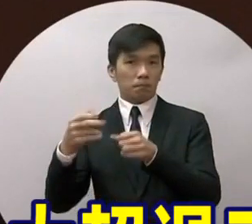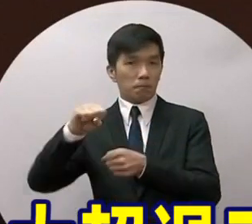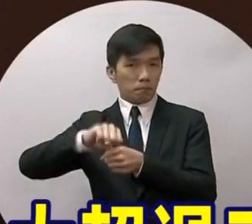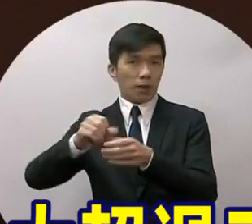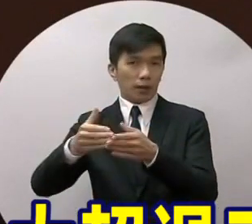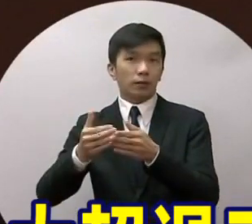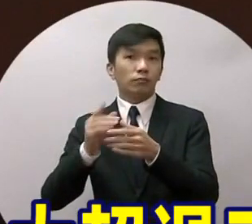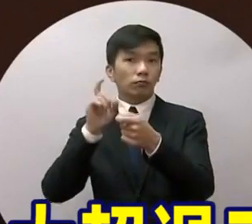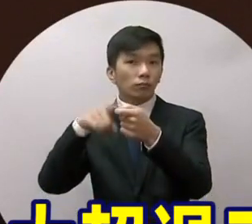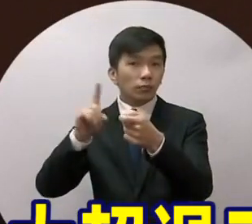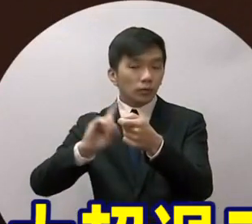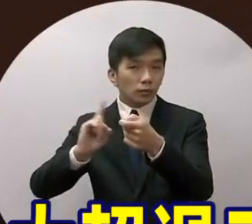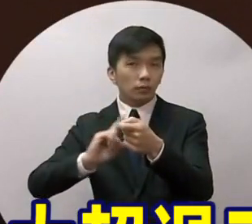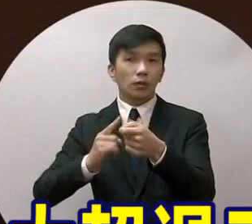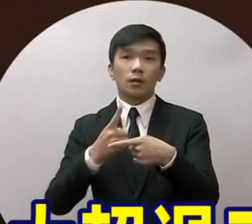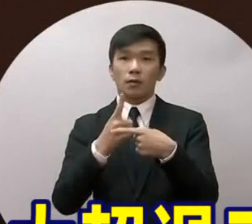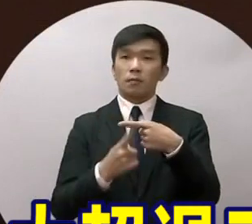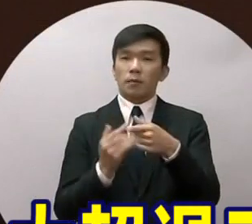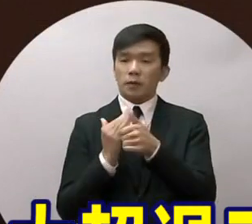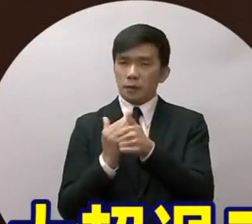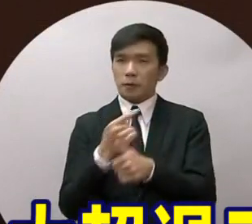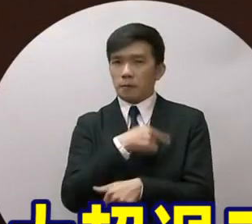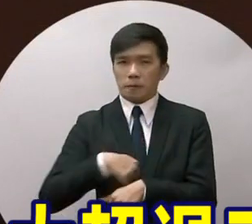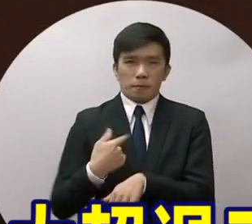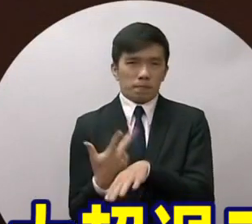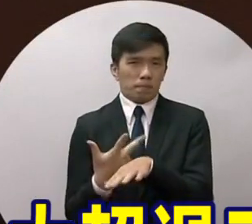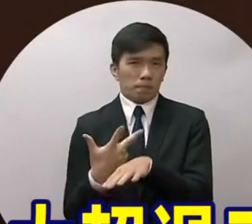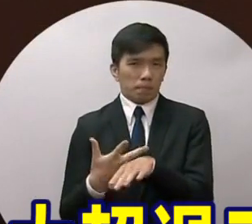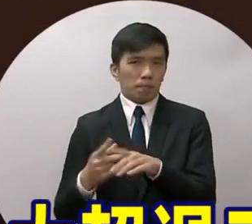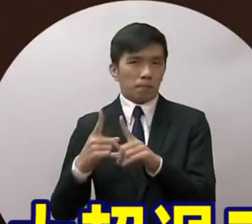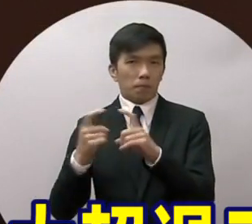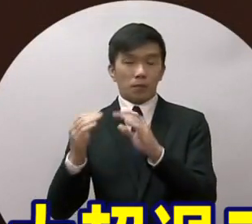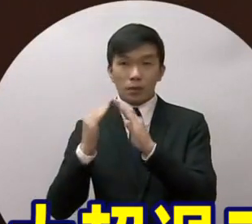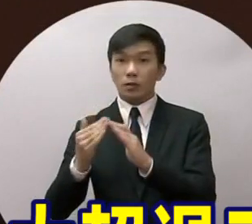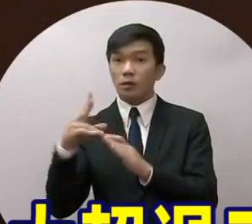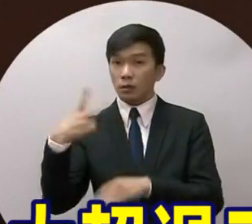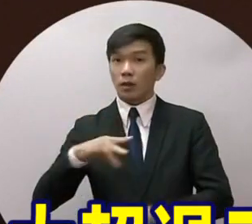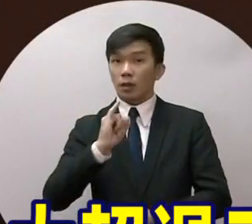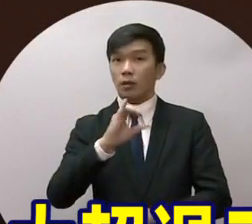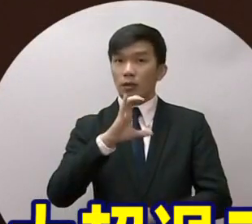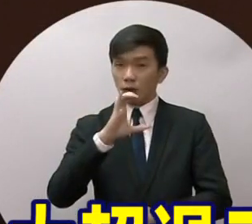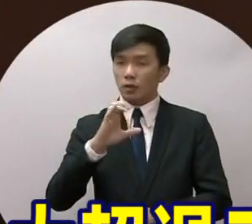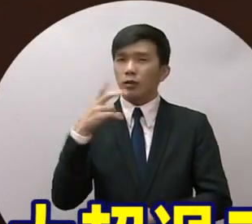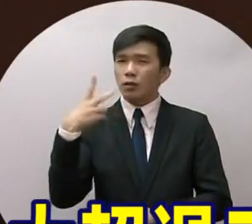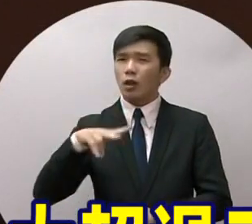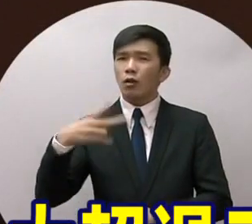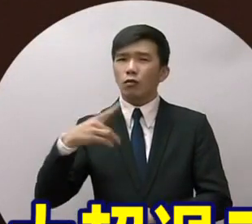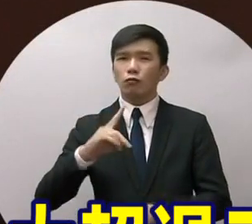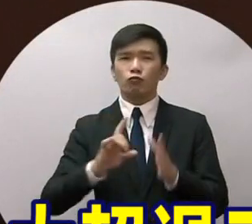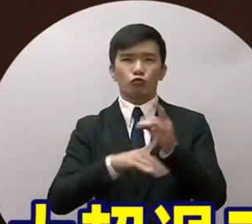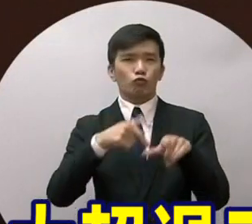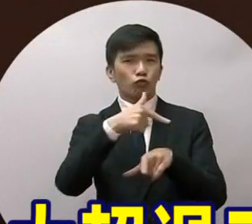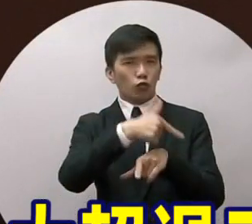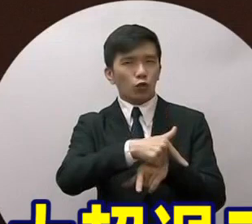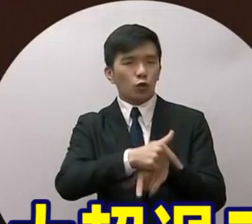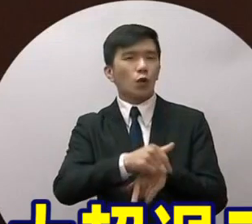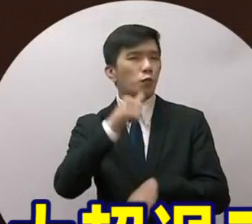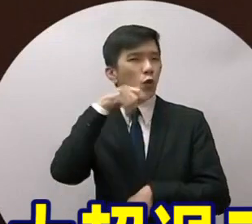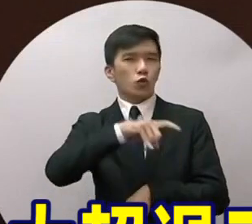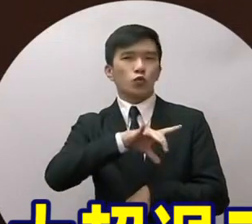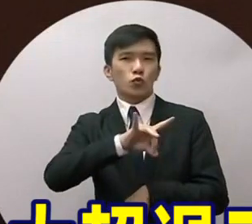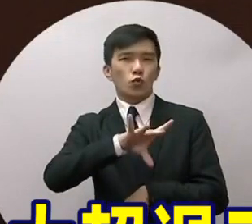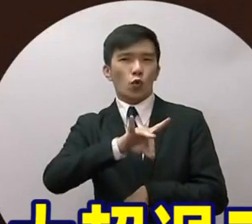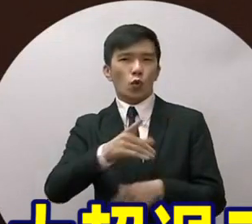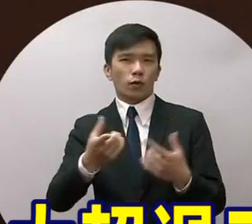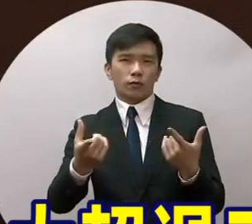科技都市，但却不并入也有 IC 产业，也有竹南铜锣科学园区的苗栗，这